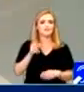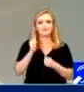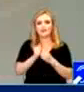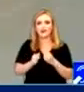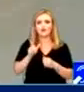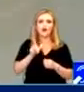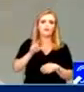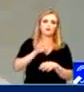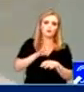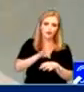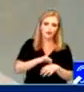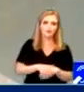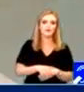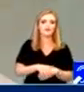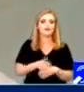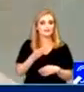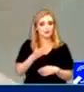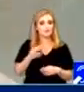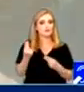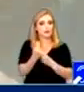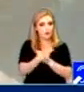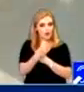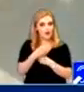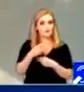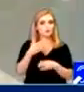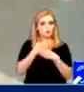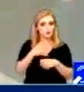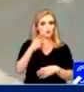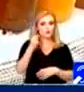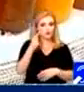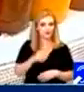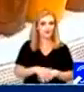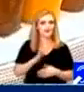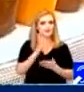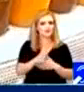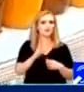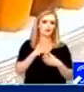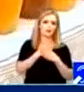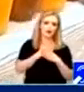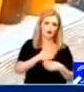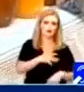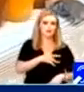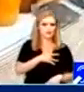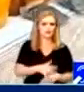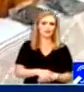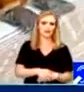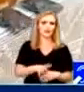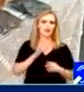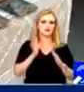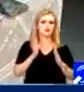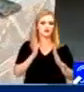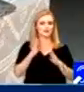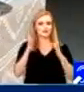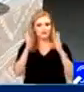să lecuiești cu anumită miere. Salcânul are pentru inimi, pentru alte organe, cheiul pentru